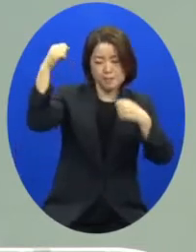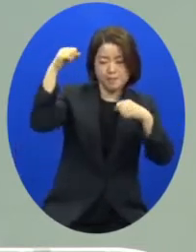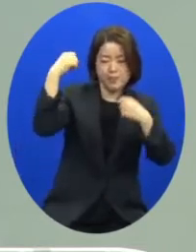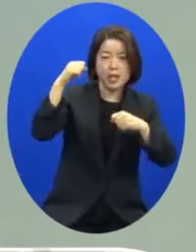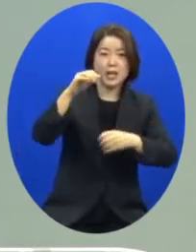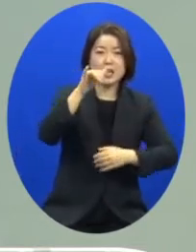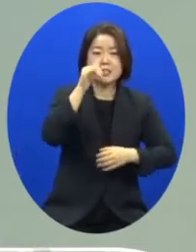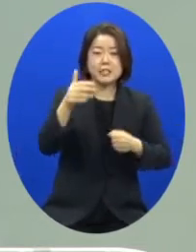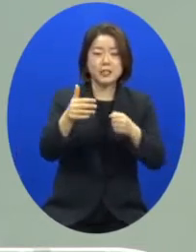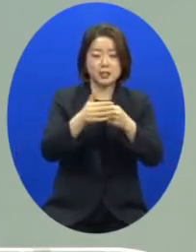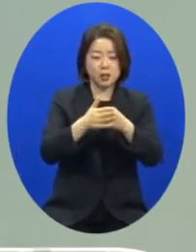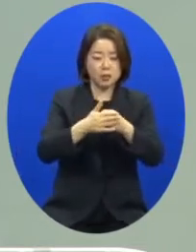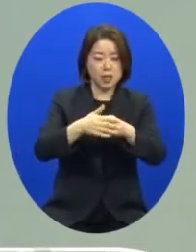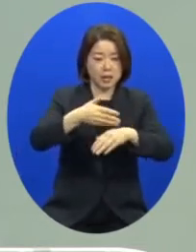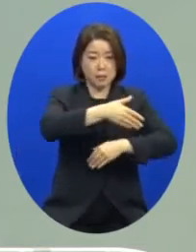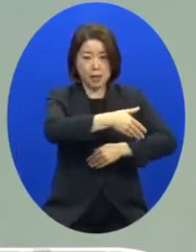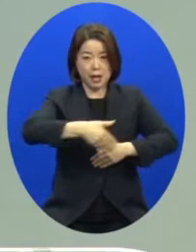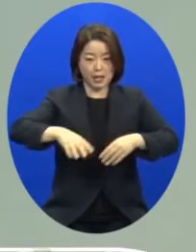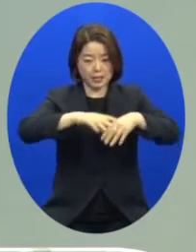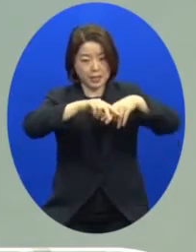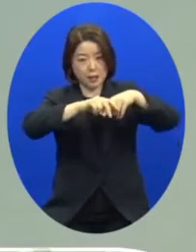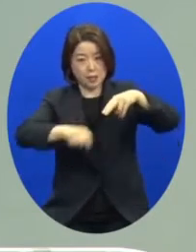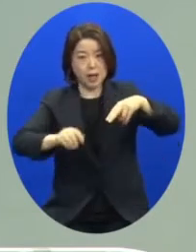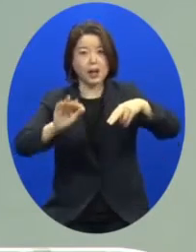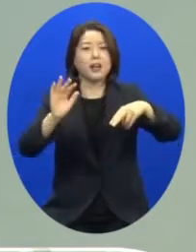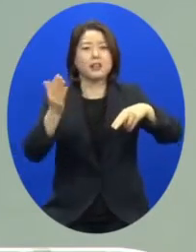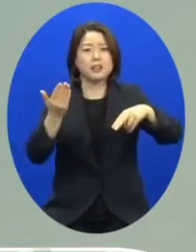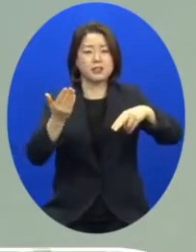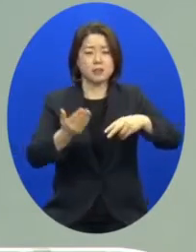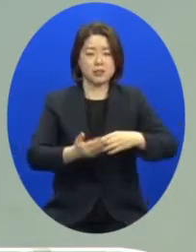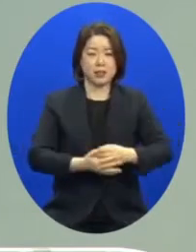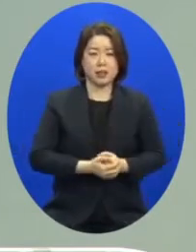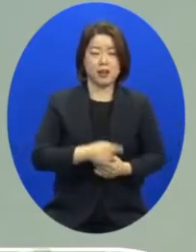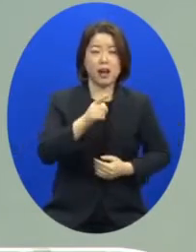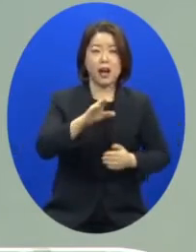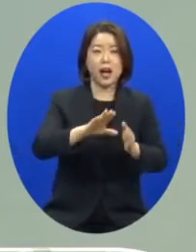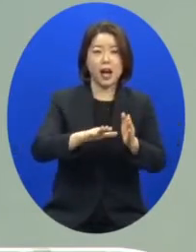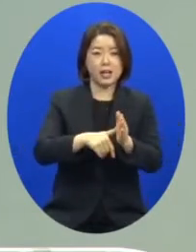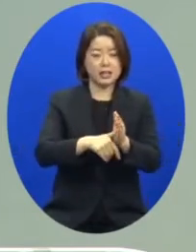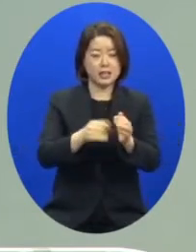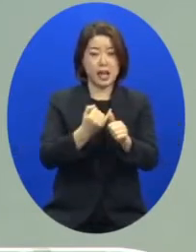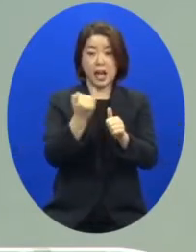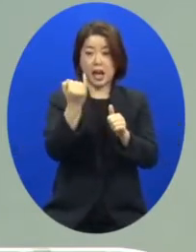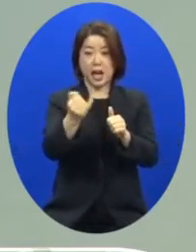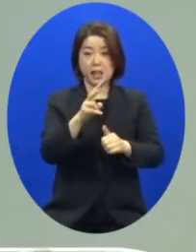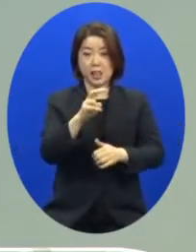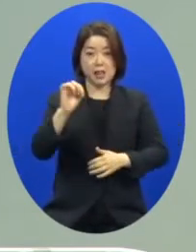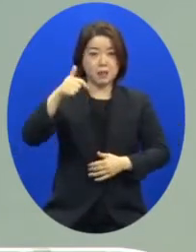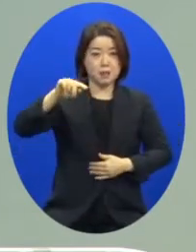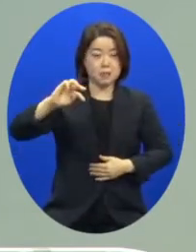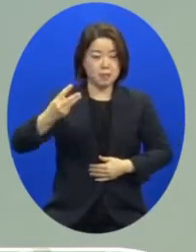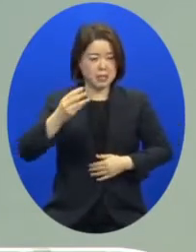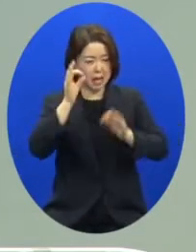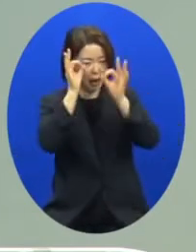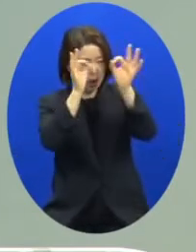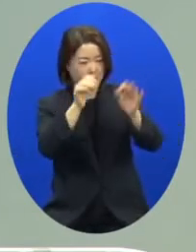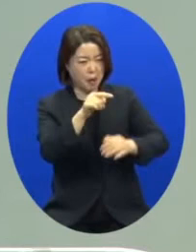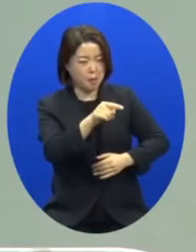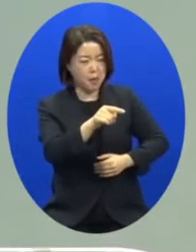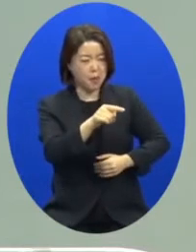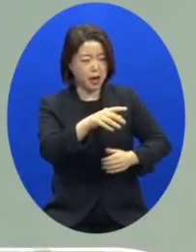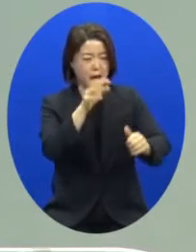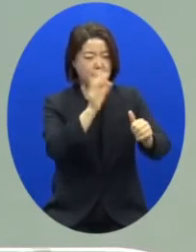하체가 다 들어 날 정도였습니다 그때 미가 리그 것을 보고 다윗을 책망